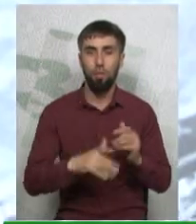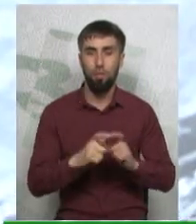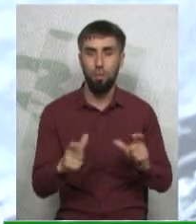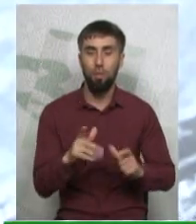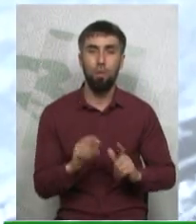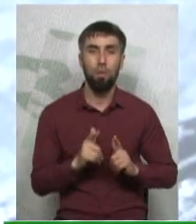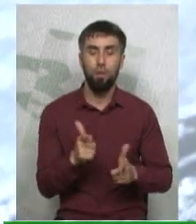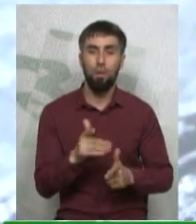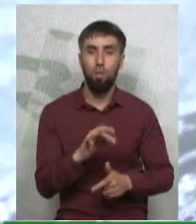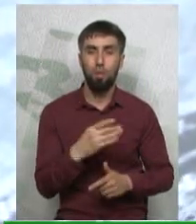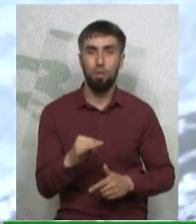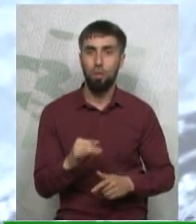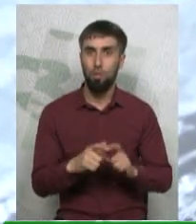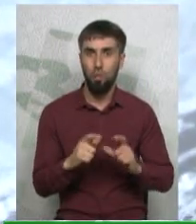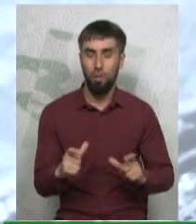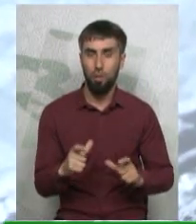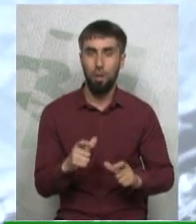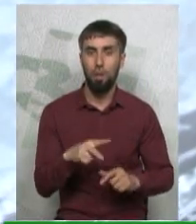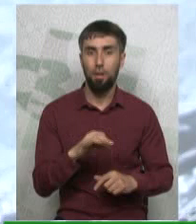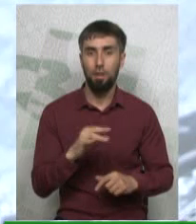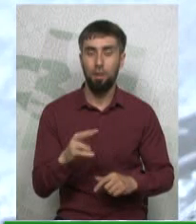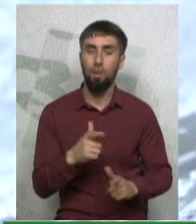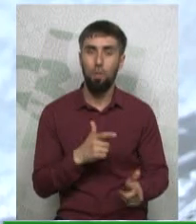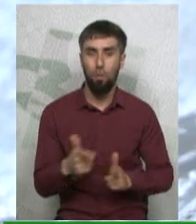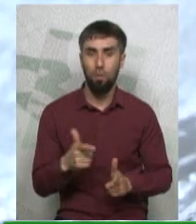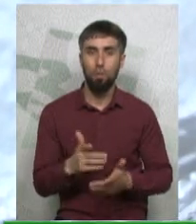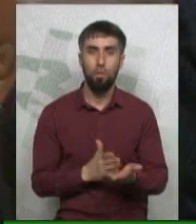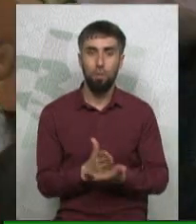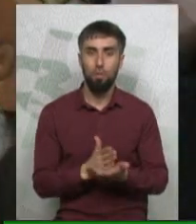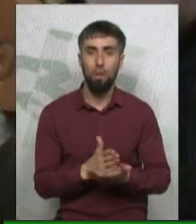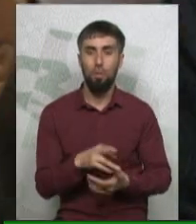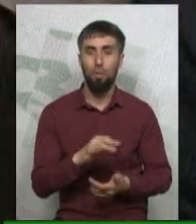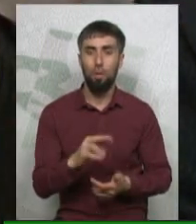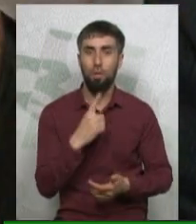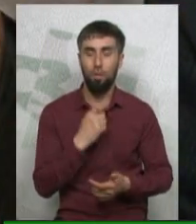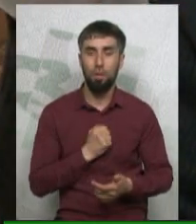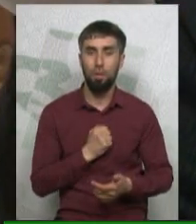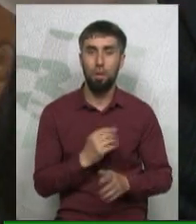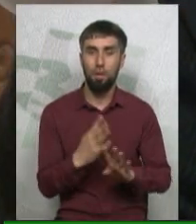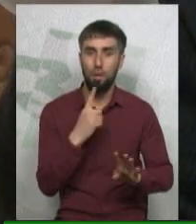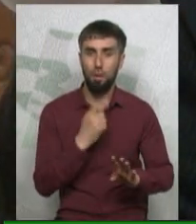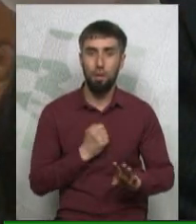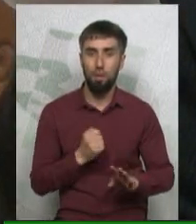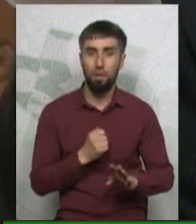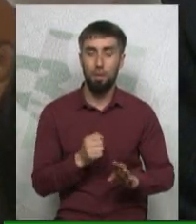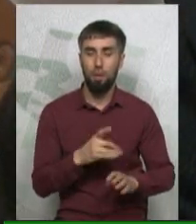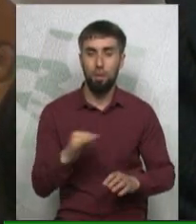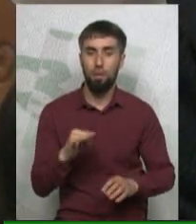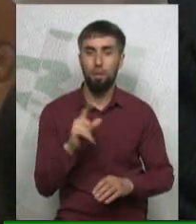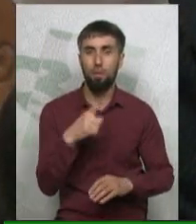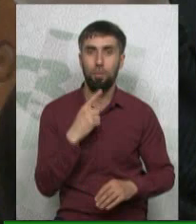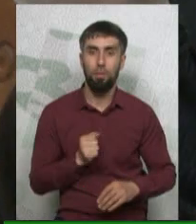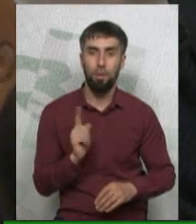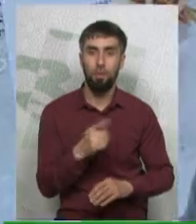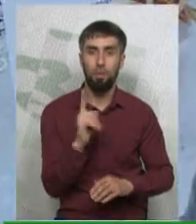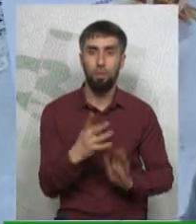дядя поступил в Орджоникидзевскую школу лейтенантов, готовившую к службе в погранвойсках. В ряды Красной армии Исмаила Гетагазова призвали